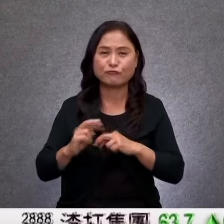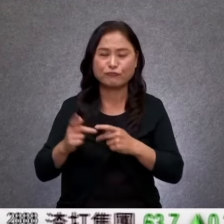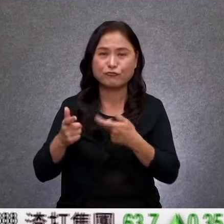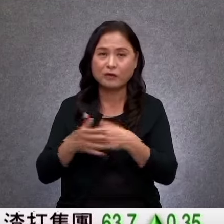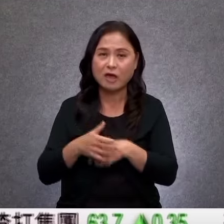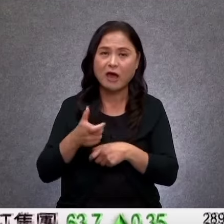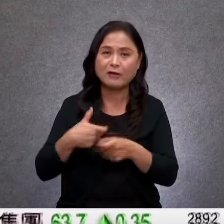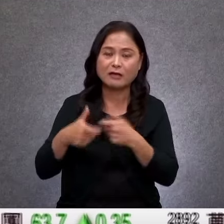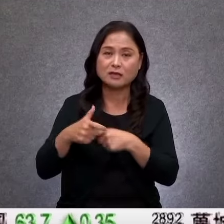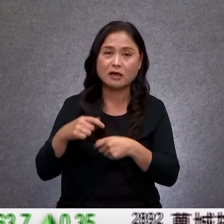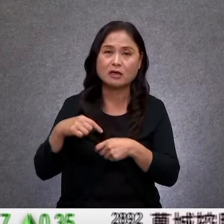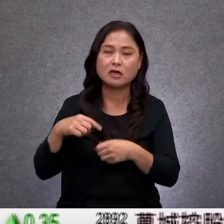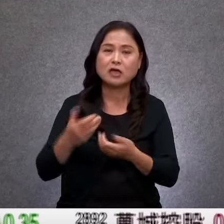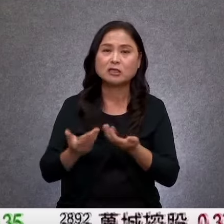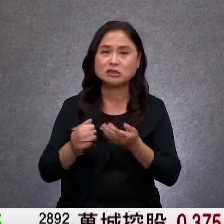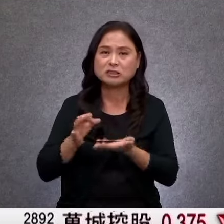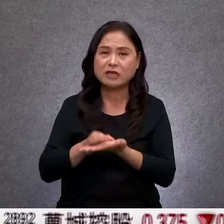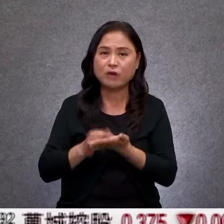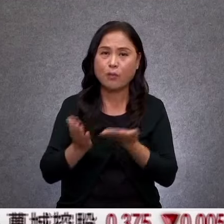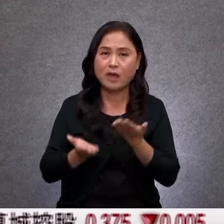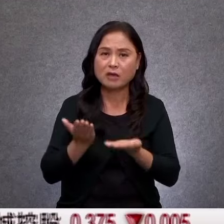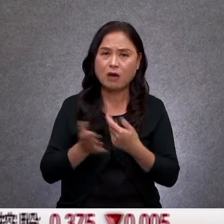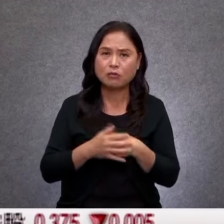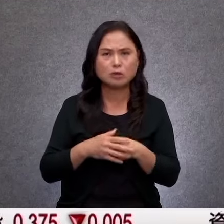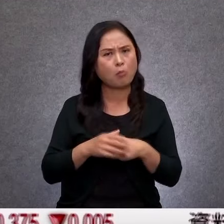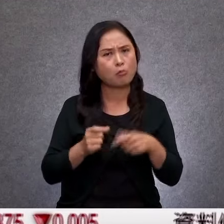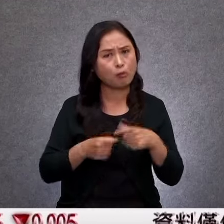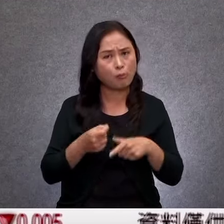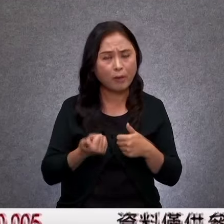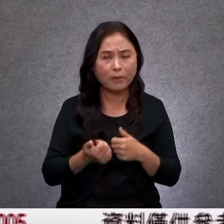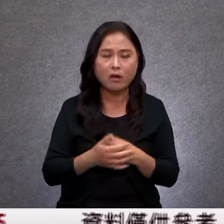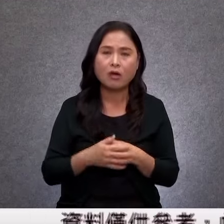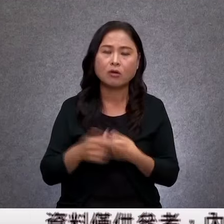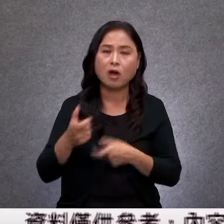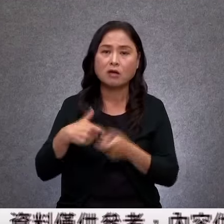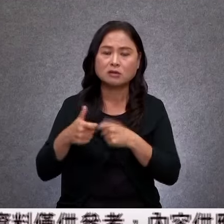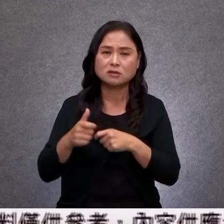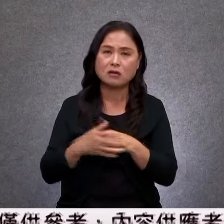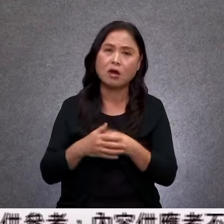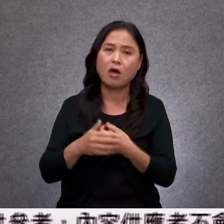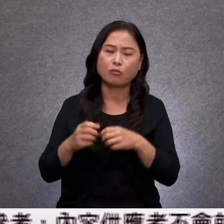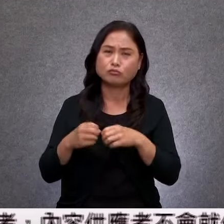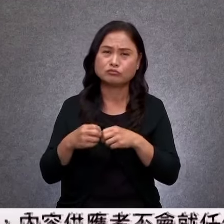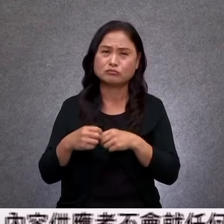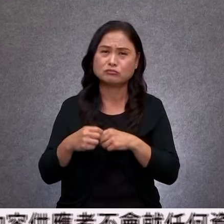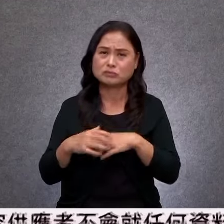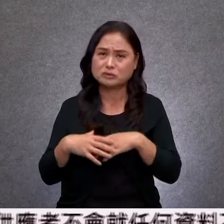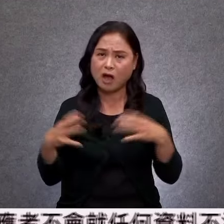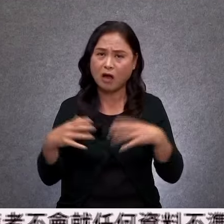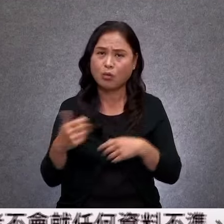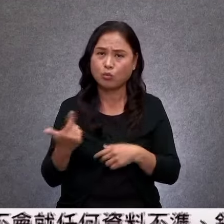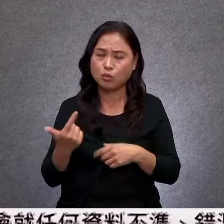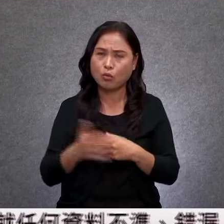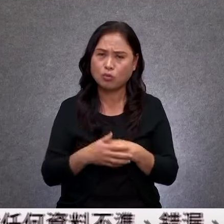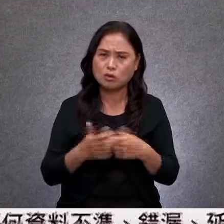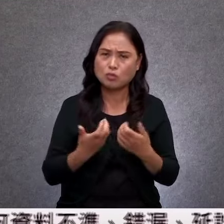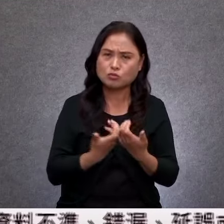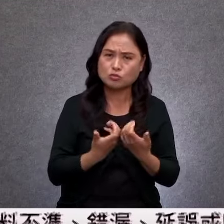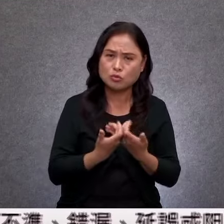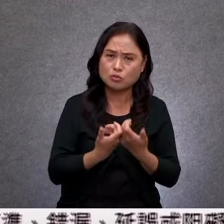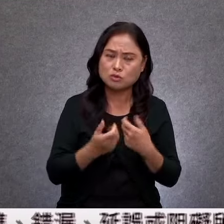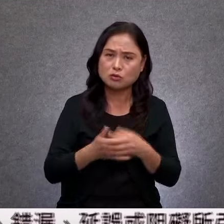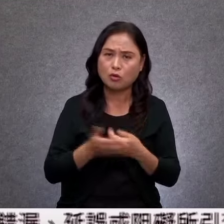達經濟體去比較咧，其實會唔會唔好 fair 咧？因為其實如果你講緊佢哋嗰個 成個規模咧，經濟規模大咁多，其